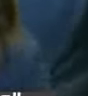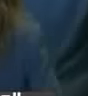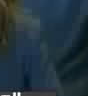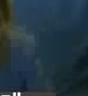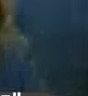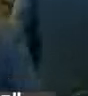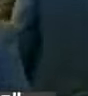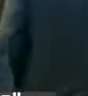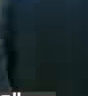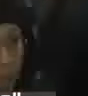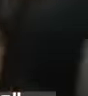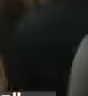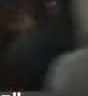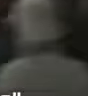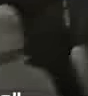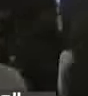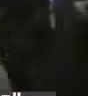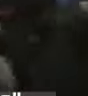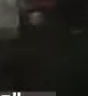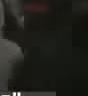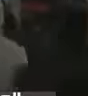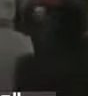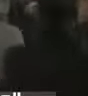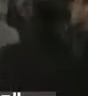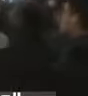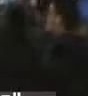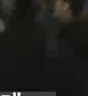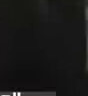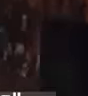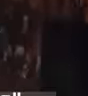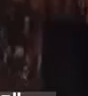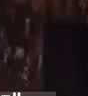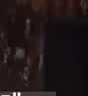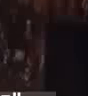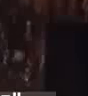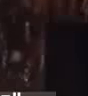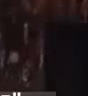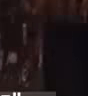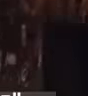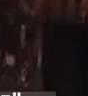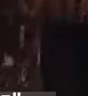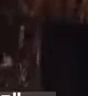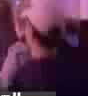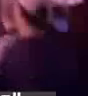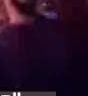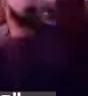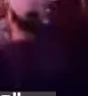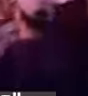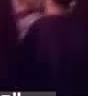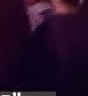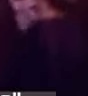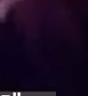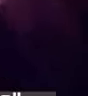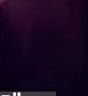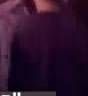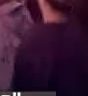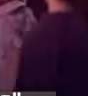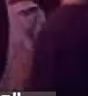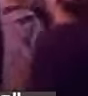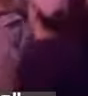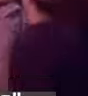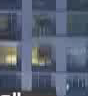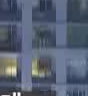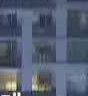الرئيس الأمريكي المنتخب ترامب يكلف نائبه بالإشراف على انتقال السلطة على وقع الاحتجاجات التي ما تزال تجتاح